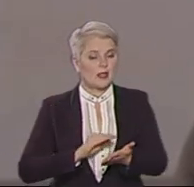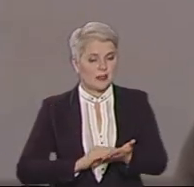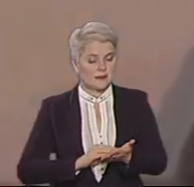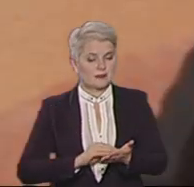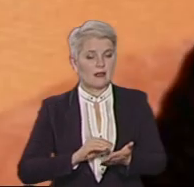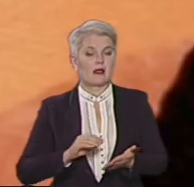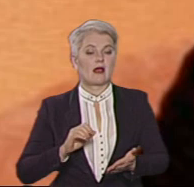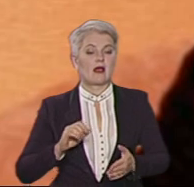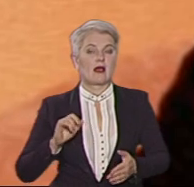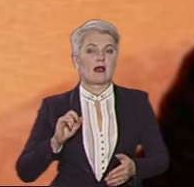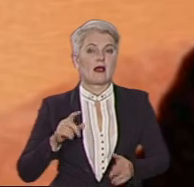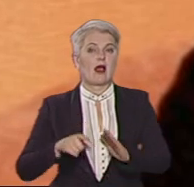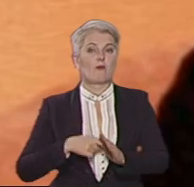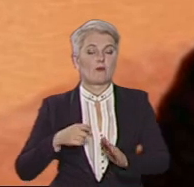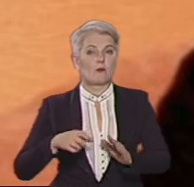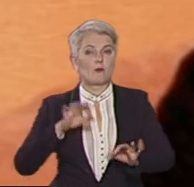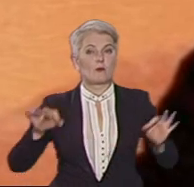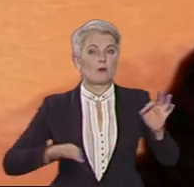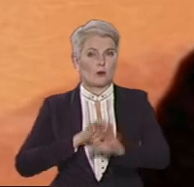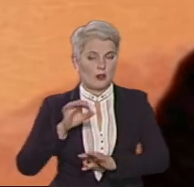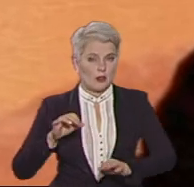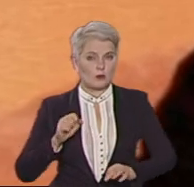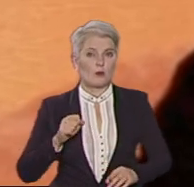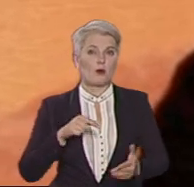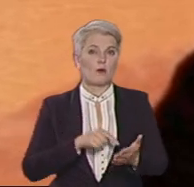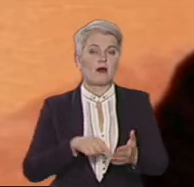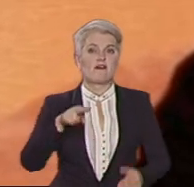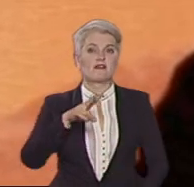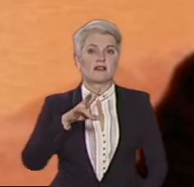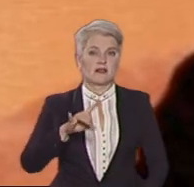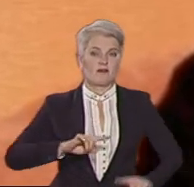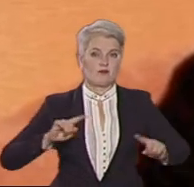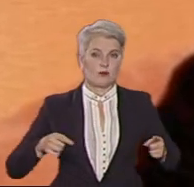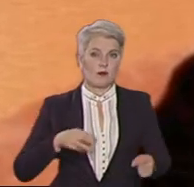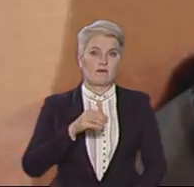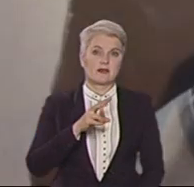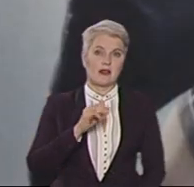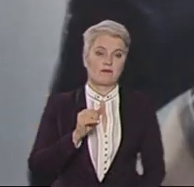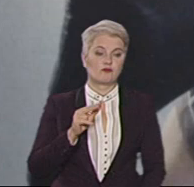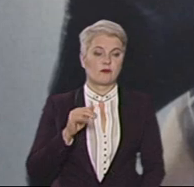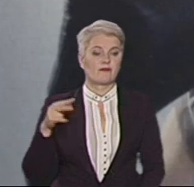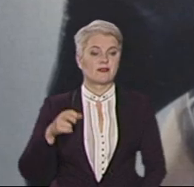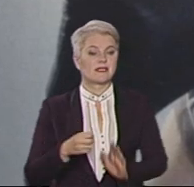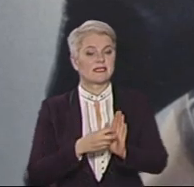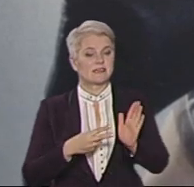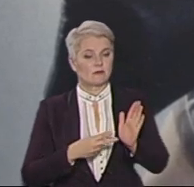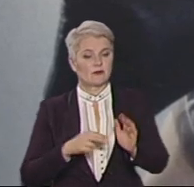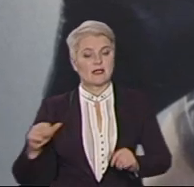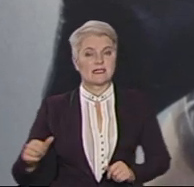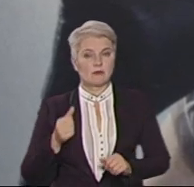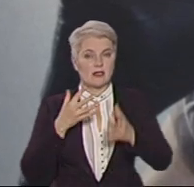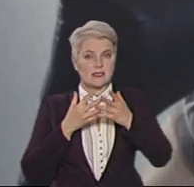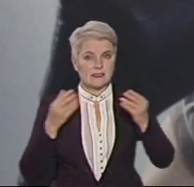Реалії» Станіслав Асєєв потрапив до полону самоназваної ДНР за різними даними у травні-червні 2017-го. Спершу він